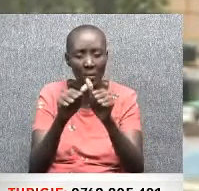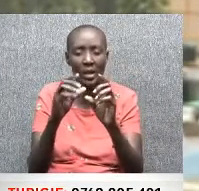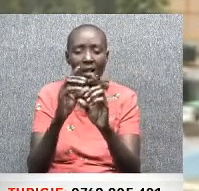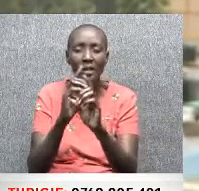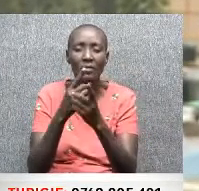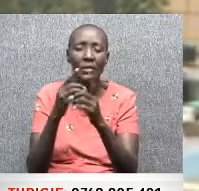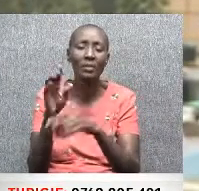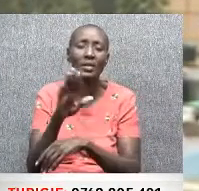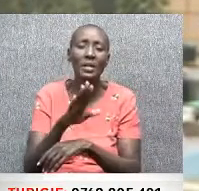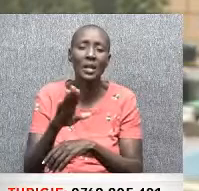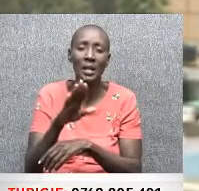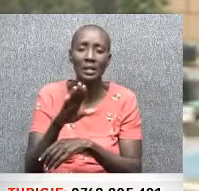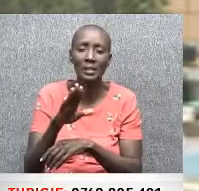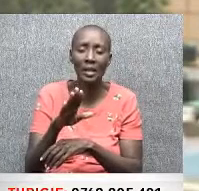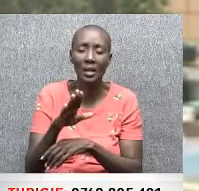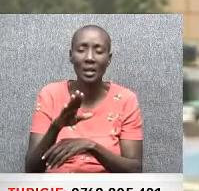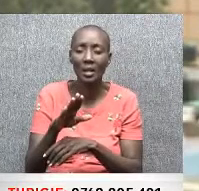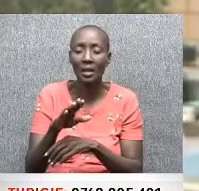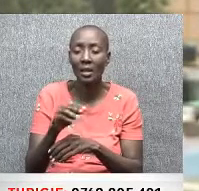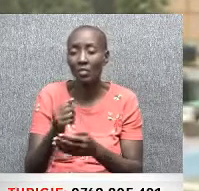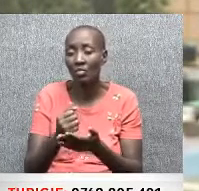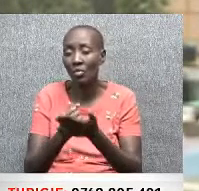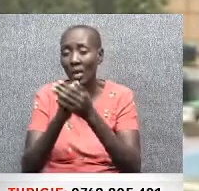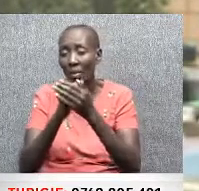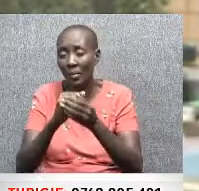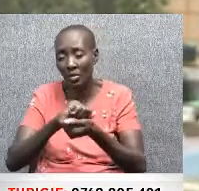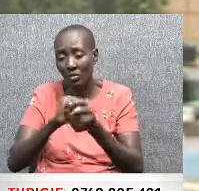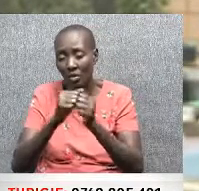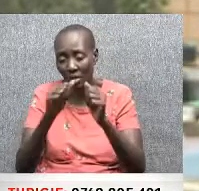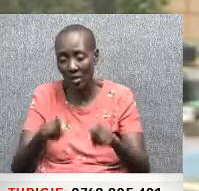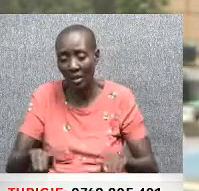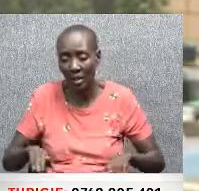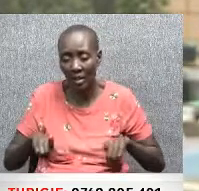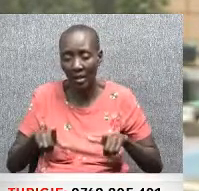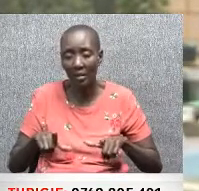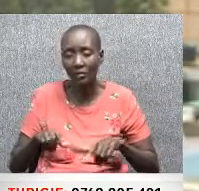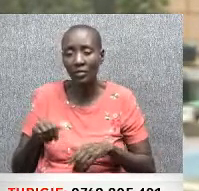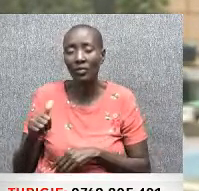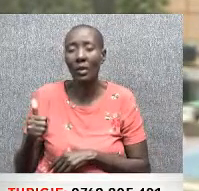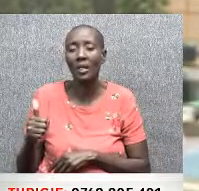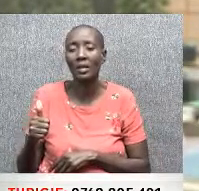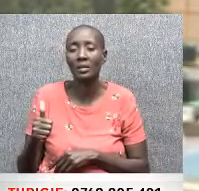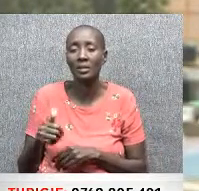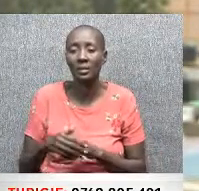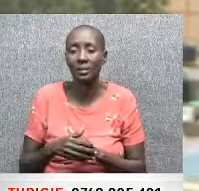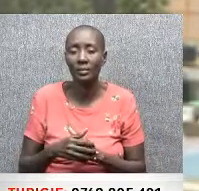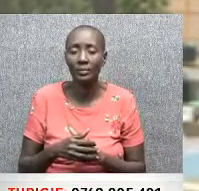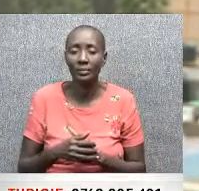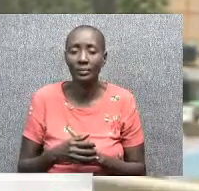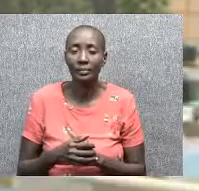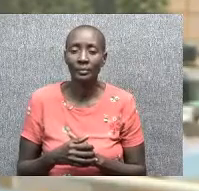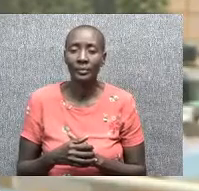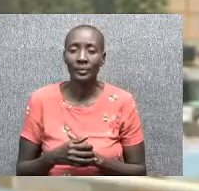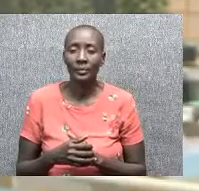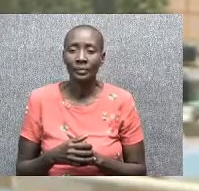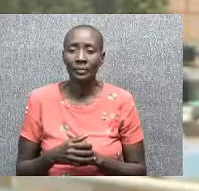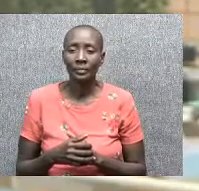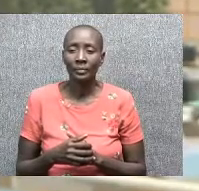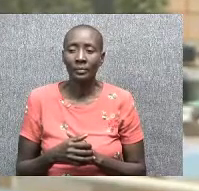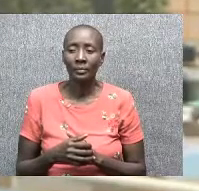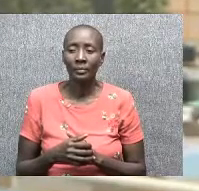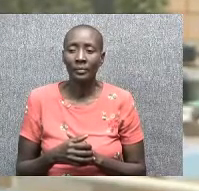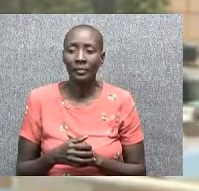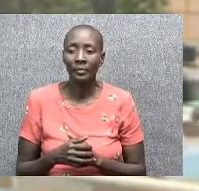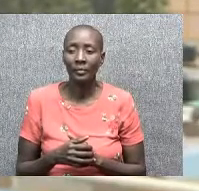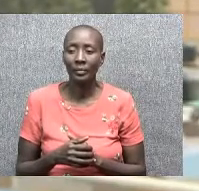hapa mjini ili kuleta mabadiliko. Nikiripotia TV 47 kutoka Eldoret, kaunti ya Uasin Gishu, mimi ni